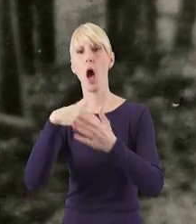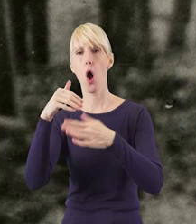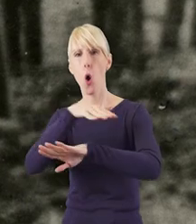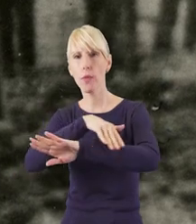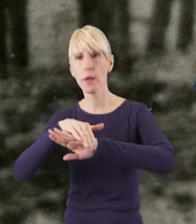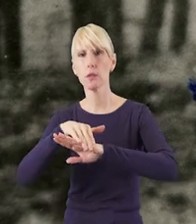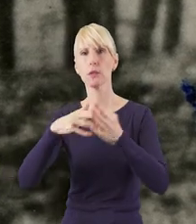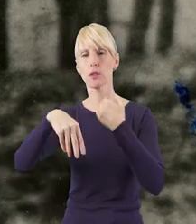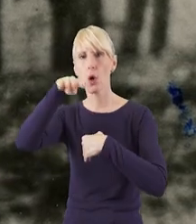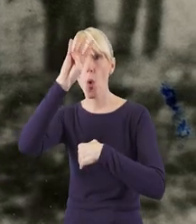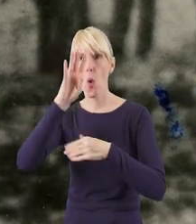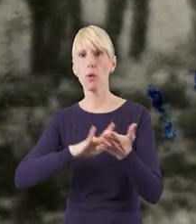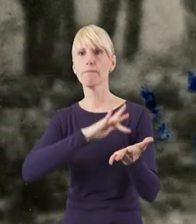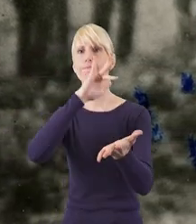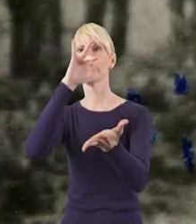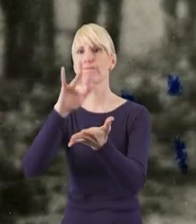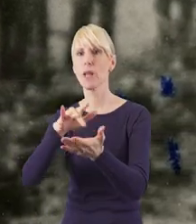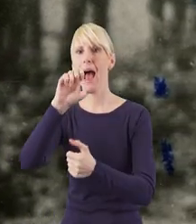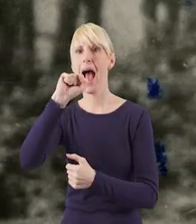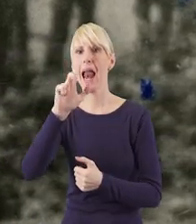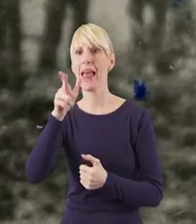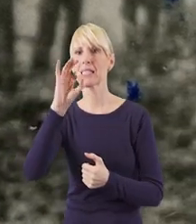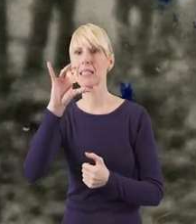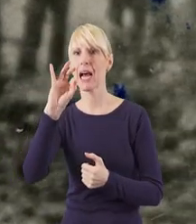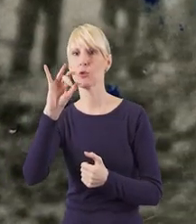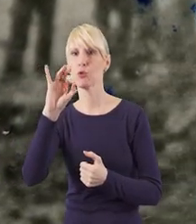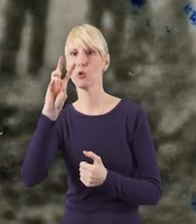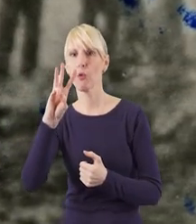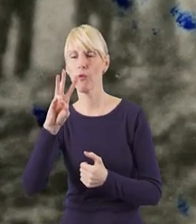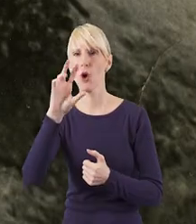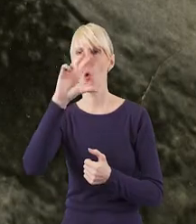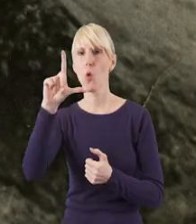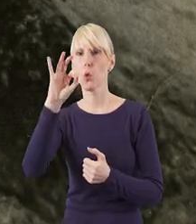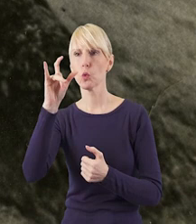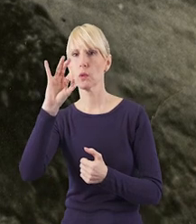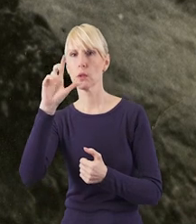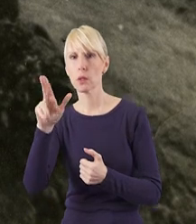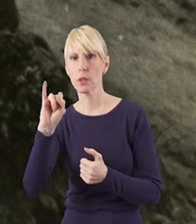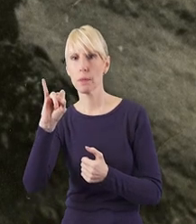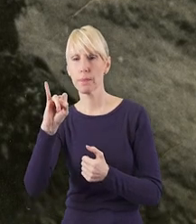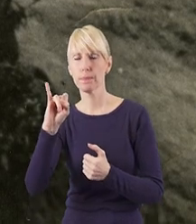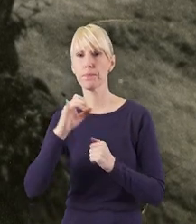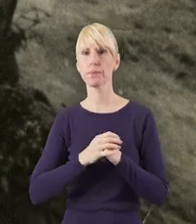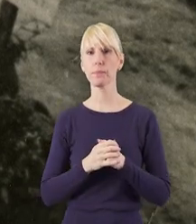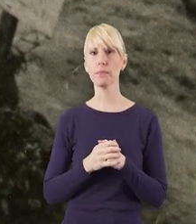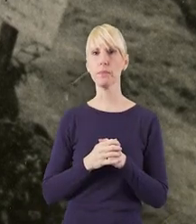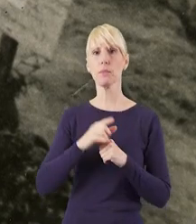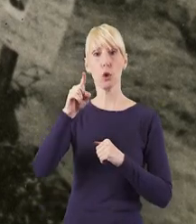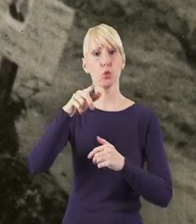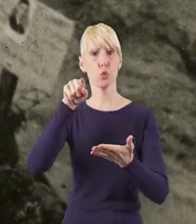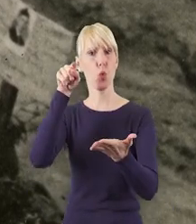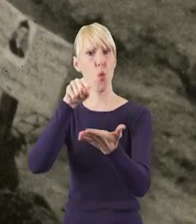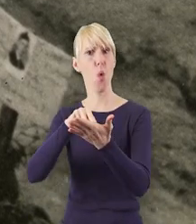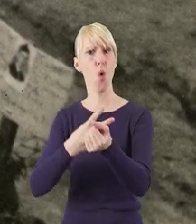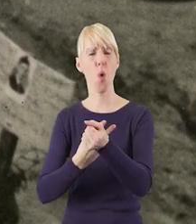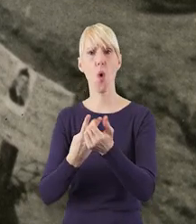droga ze Zgierza na Aleksandrów Łódzki, prowadząca bezpośrednio z obozu na Glazerze. W